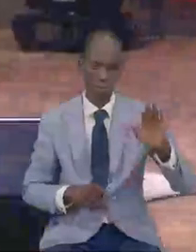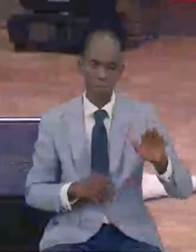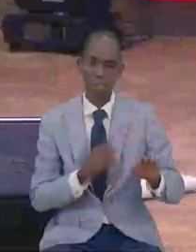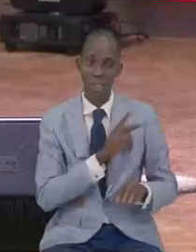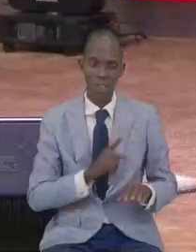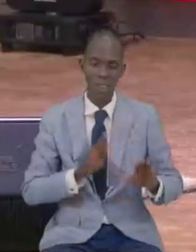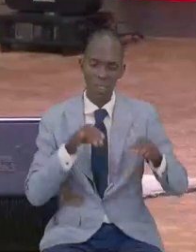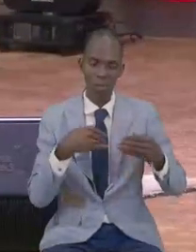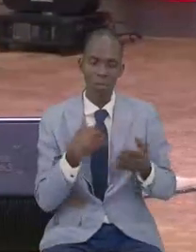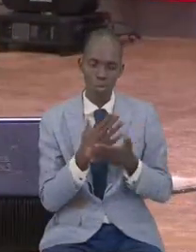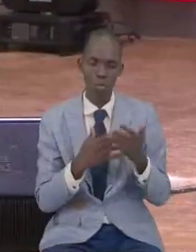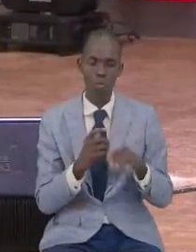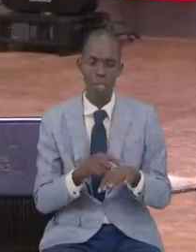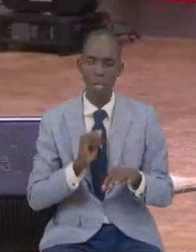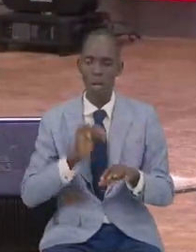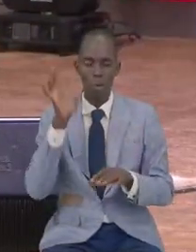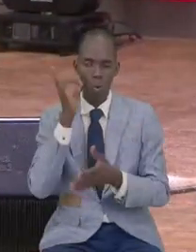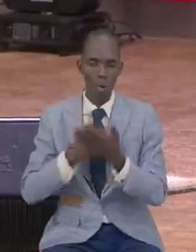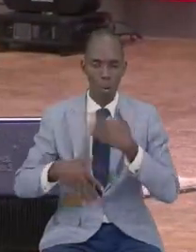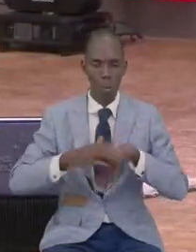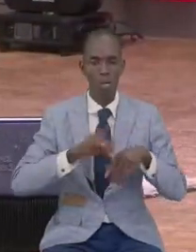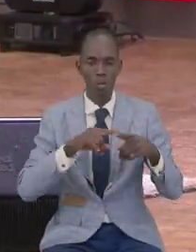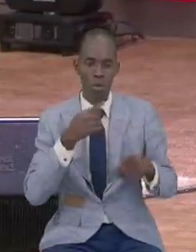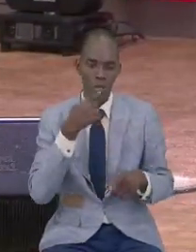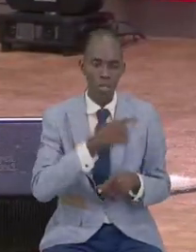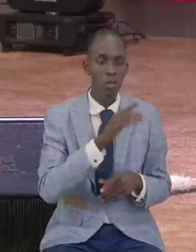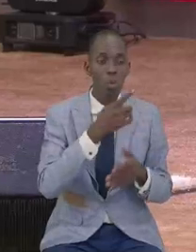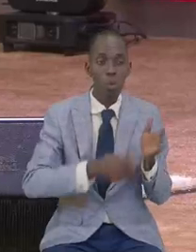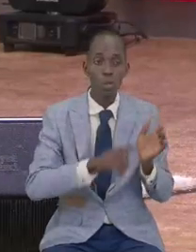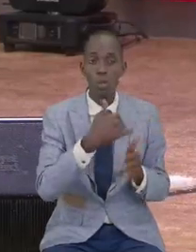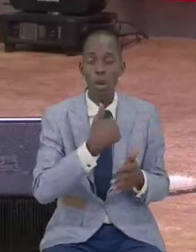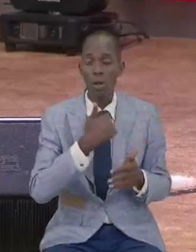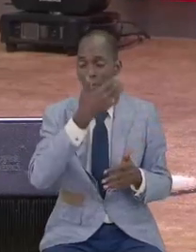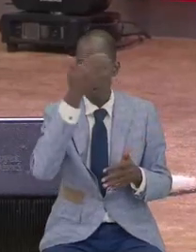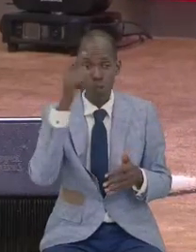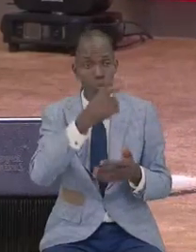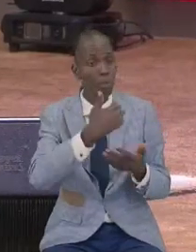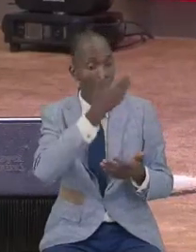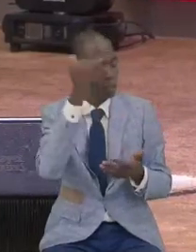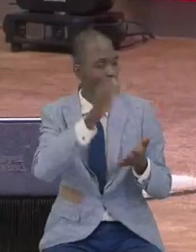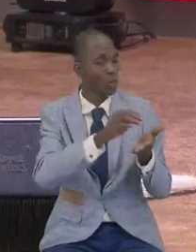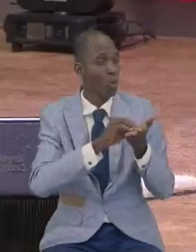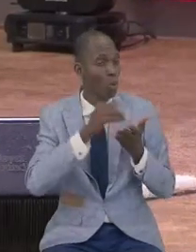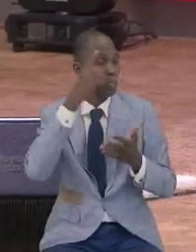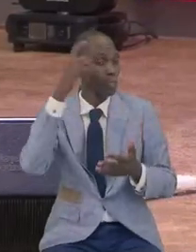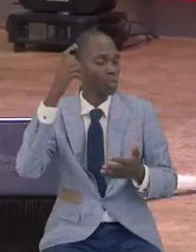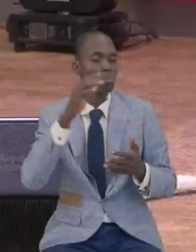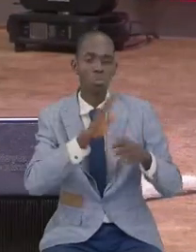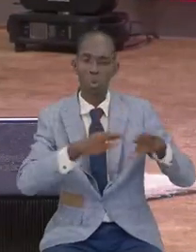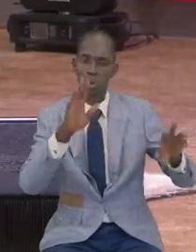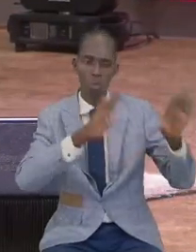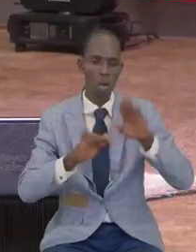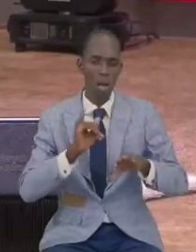je reviendrai te dire la chose là que tu as oublié ton songe, je vais te révéler